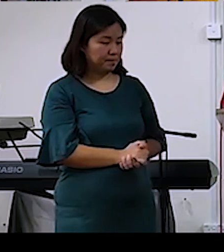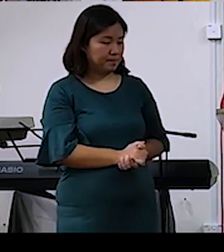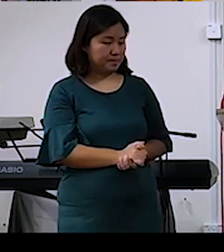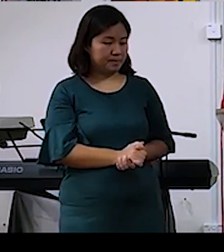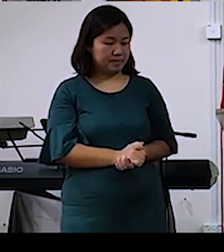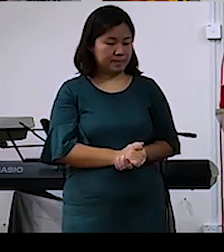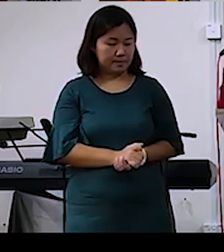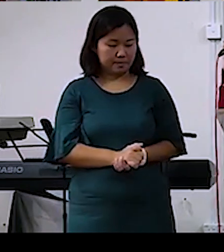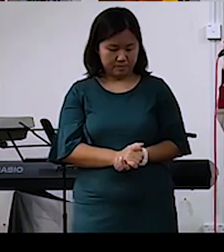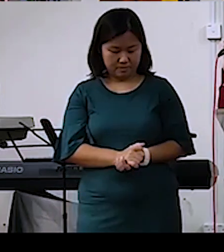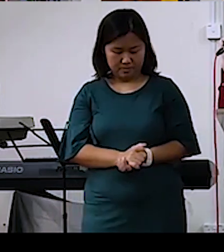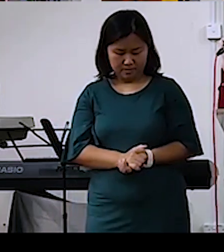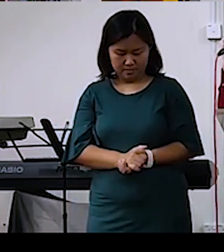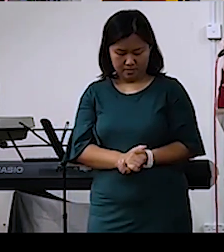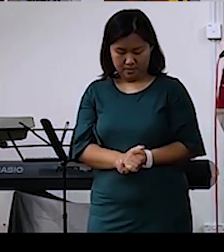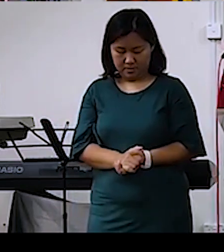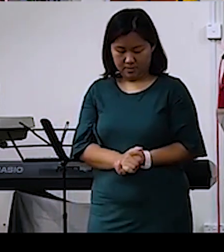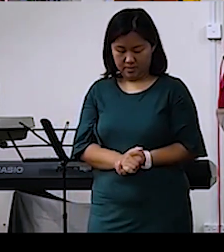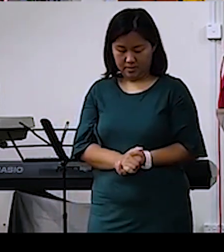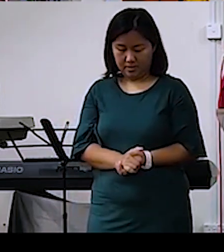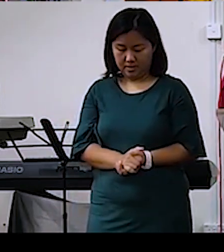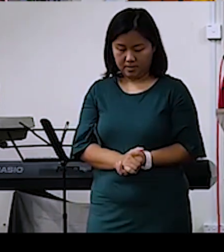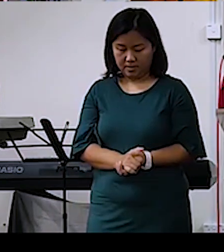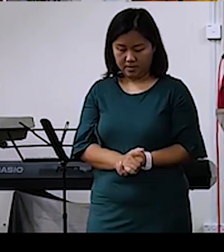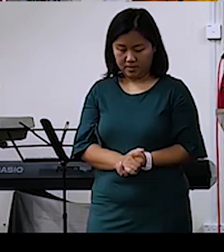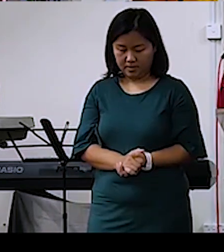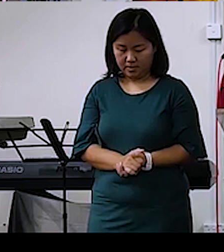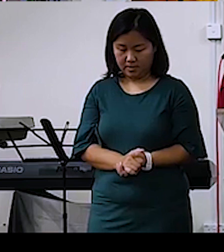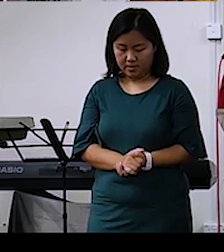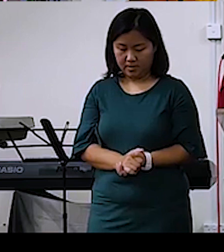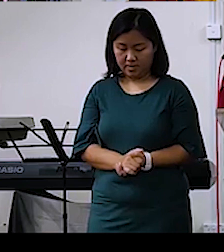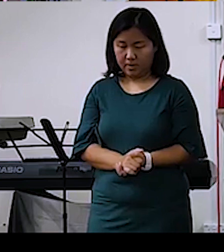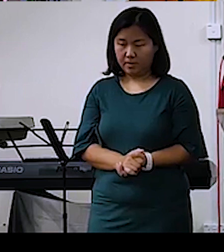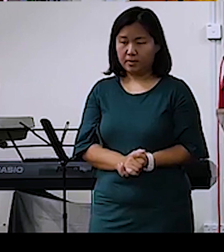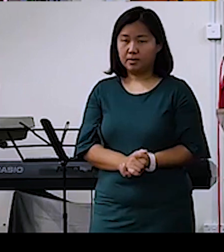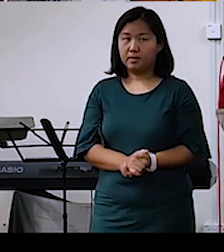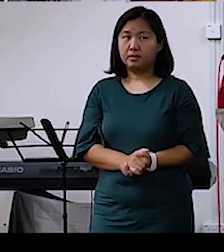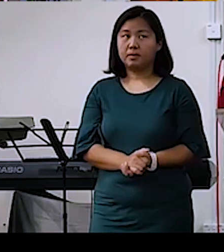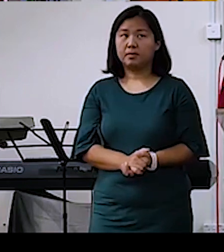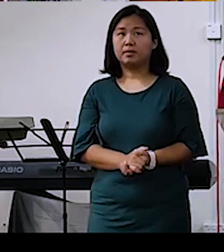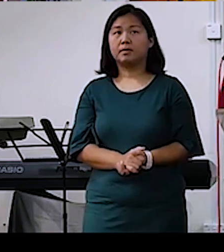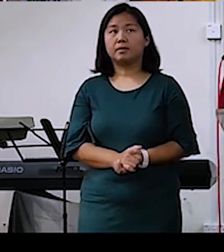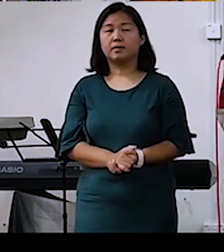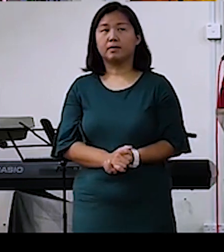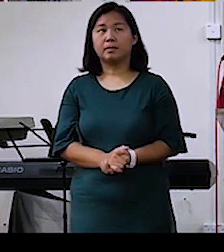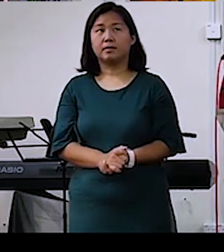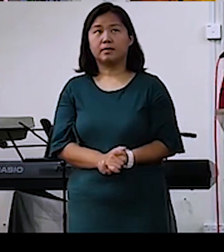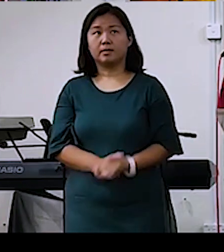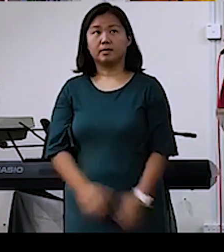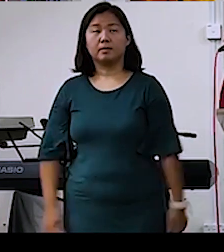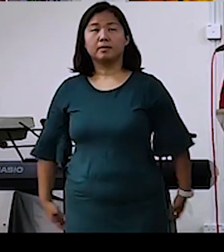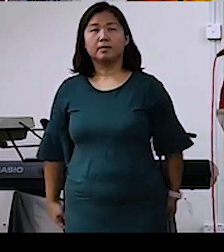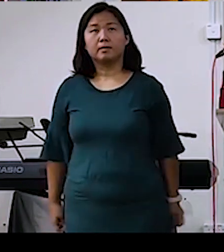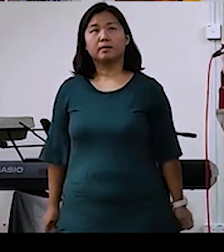这个星期我们学了的那一个神的话语。那么所以这是一个很好的地方呢，我们能够可以分享我们在星期日的领